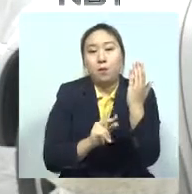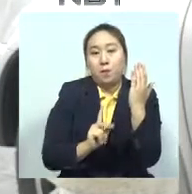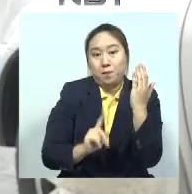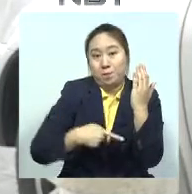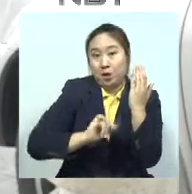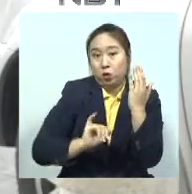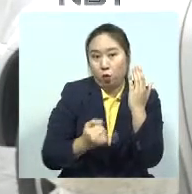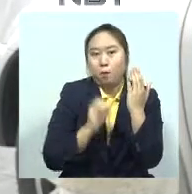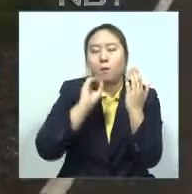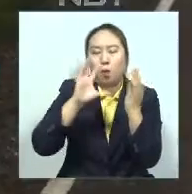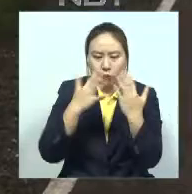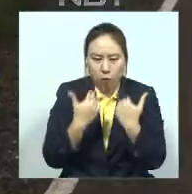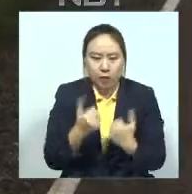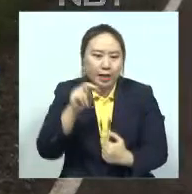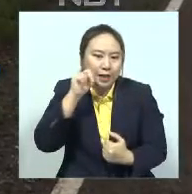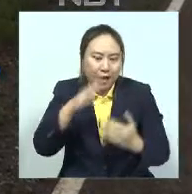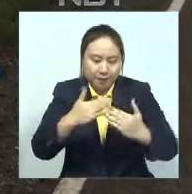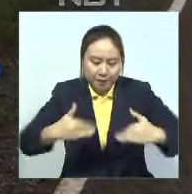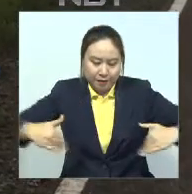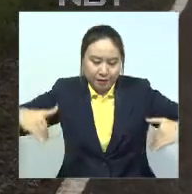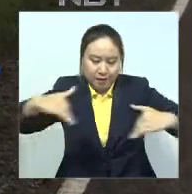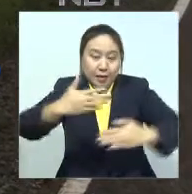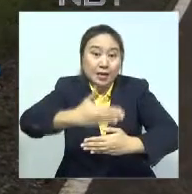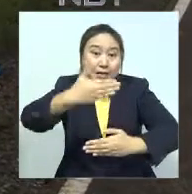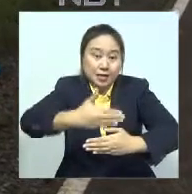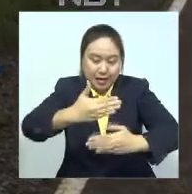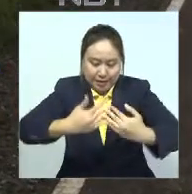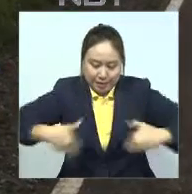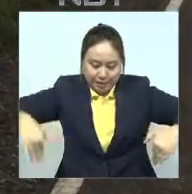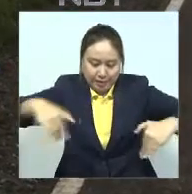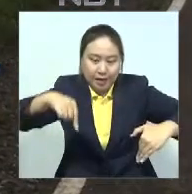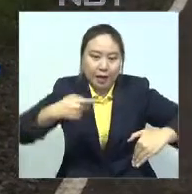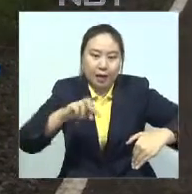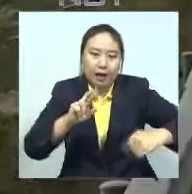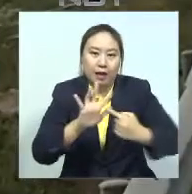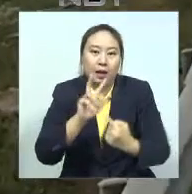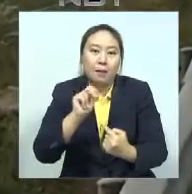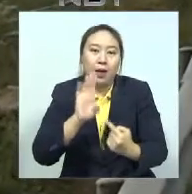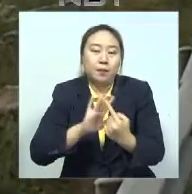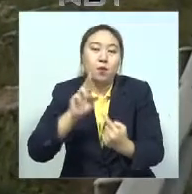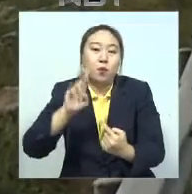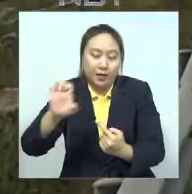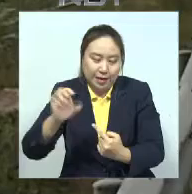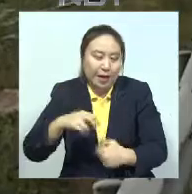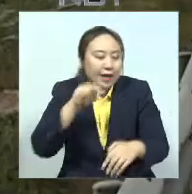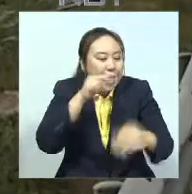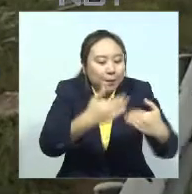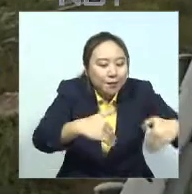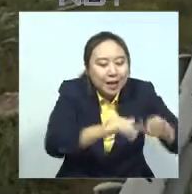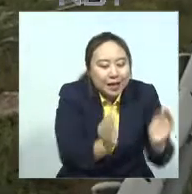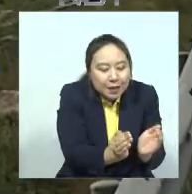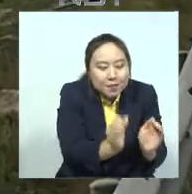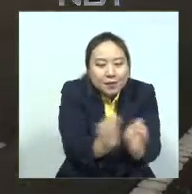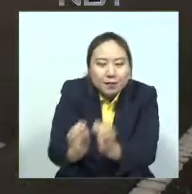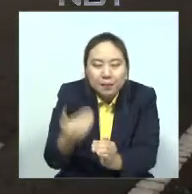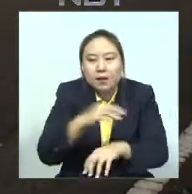NBT นะคะว่าปริมาณน้ำในเขื่อนปราณบุรีซึ่งเป็นเขื่อนขนาดใหญ่รวมไปถึงอ่างเก็บน้ำขนาดกลางและเล็กในจังหวัดรวม9